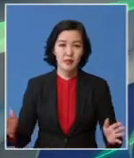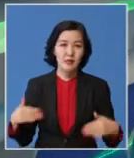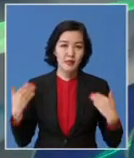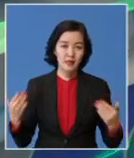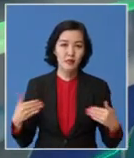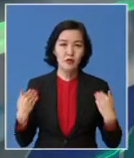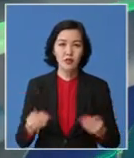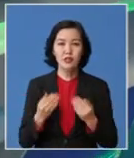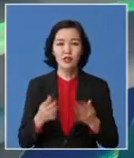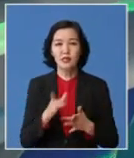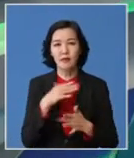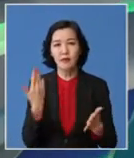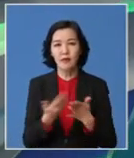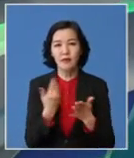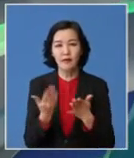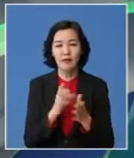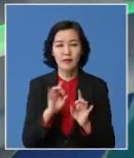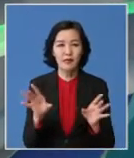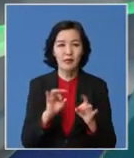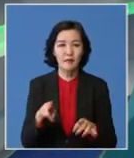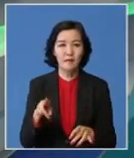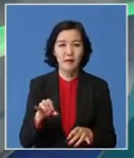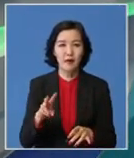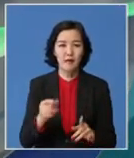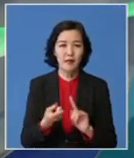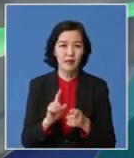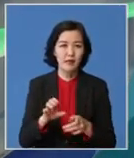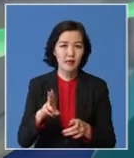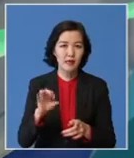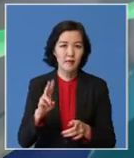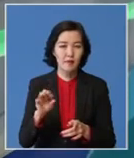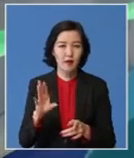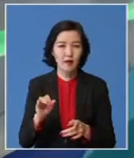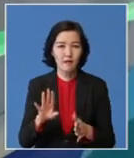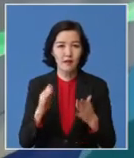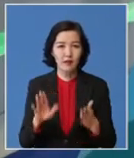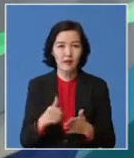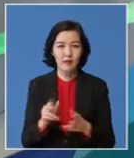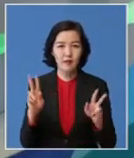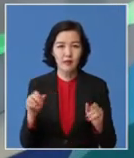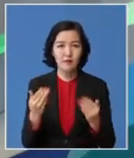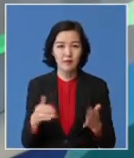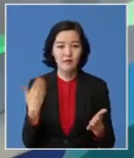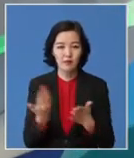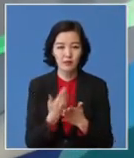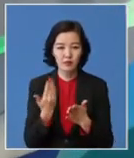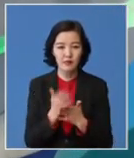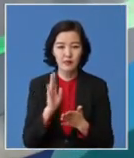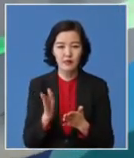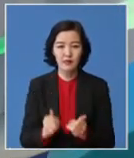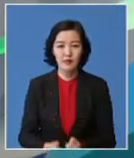Здравствуйте, на телеканале ЖТСУ Новости. С вами Пана Анитова и сурдоперевод Айгуль Стамбековой. В начале выпуска коротко о самом